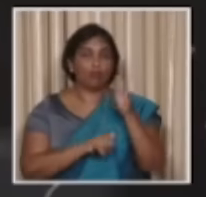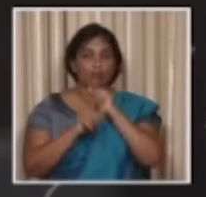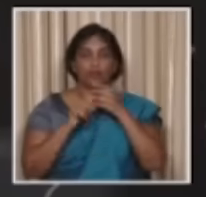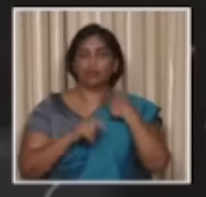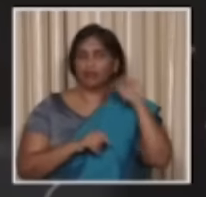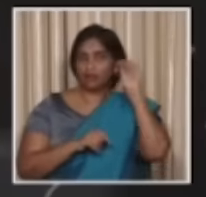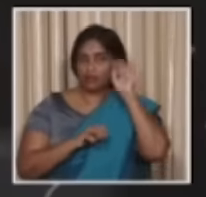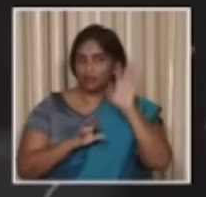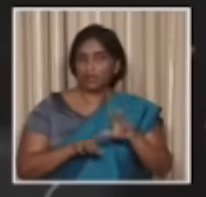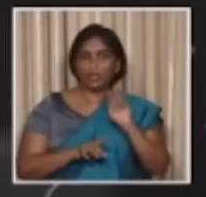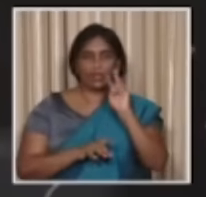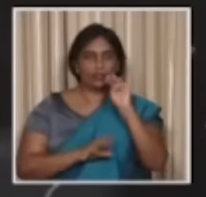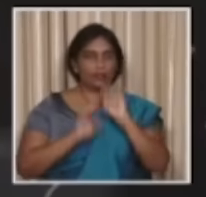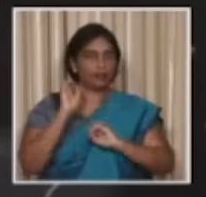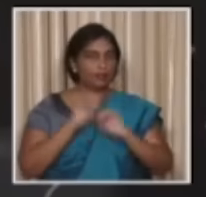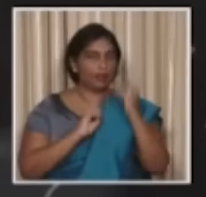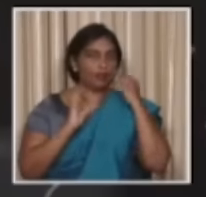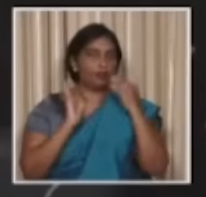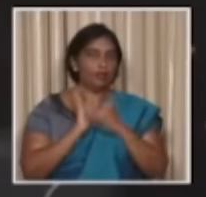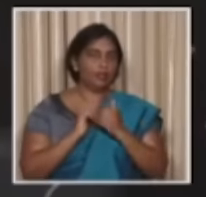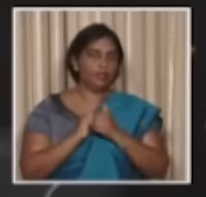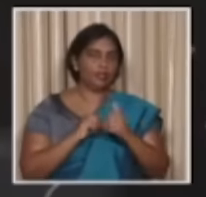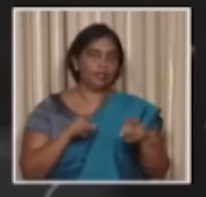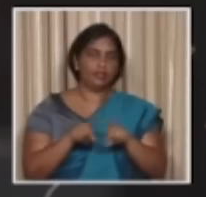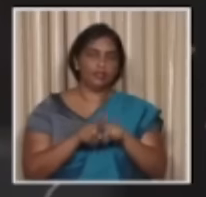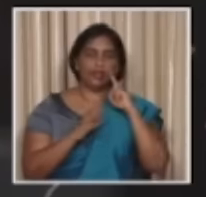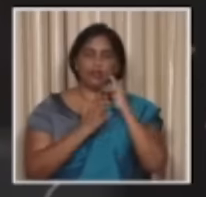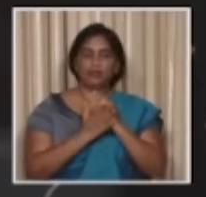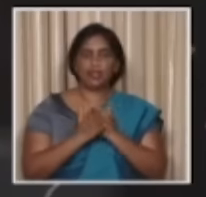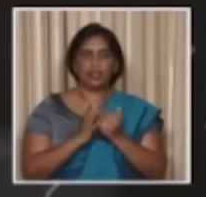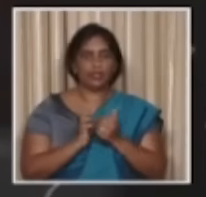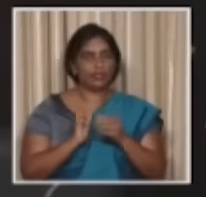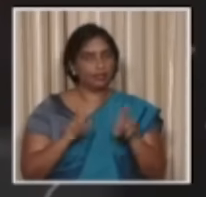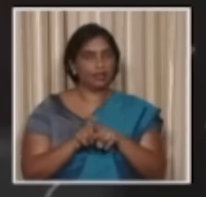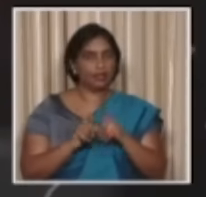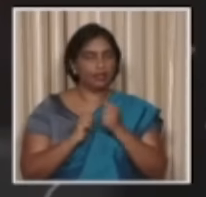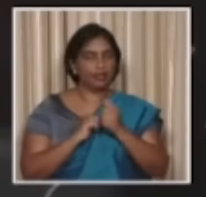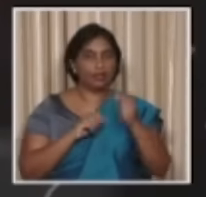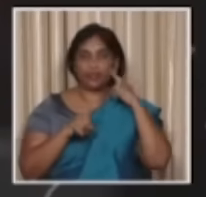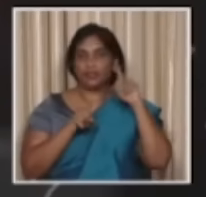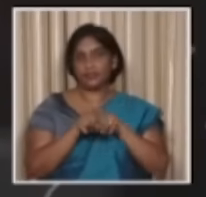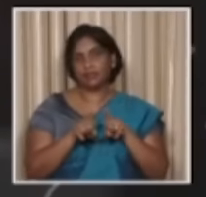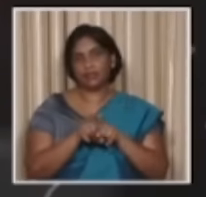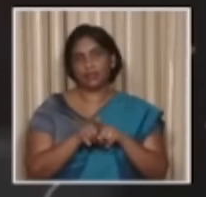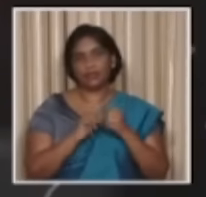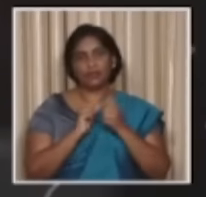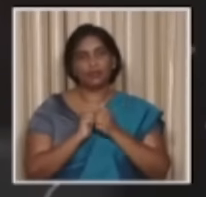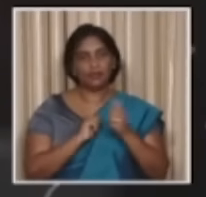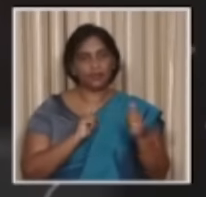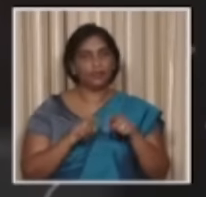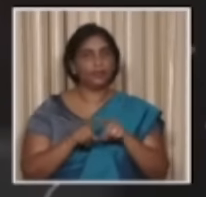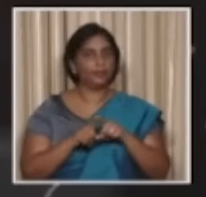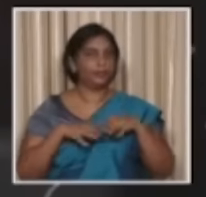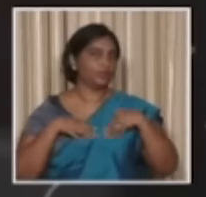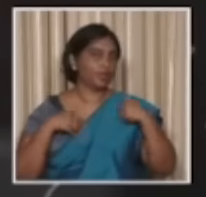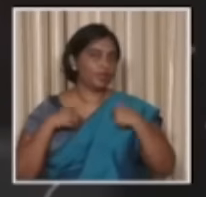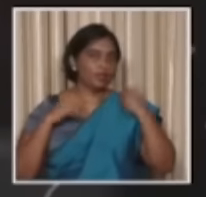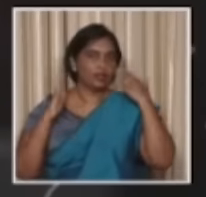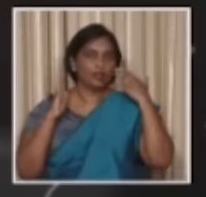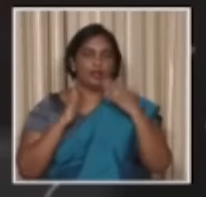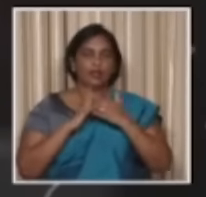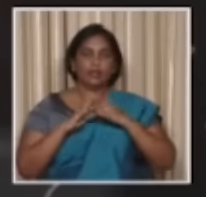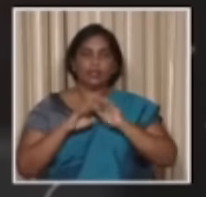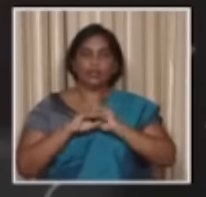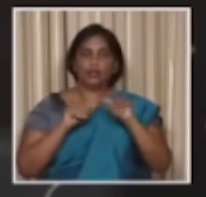වාර්තා වෙන විදිහට 30% තුන් වෙලා කවපු මිනිස්සු දෙවෙලා කන්න පටන් අරගෙන තියෙනවා. එතකොට මේවා සෞඛ්‍යයට බලපානවා.